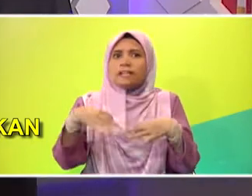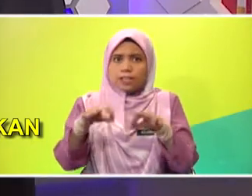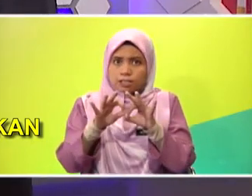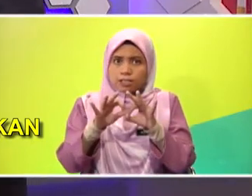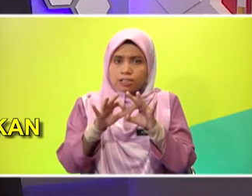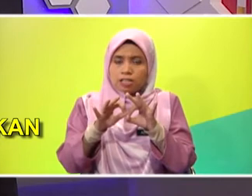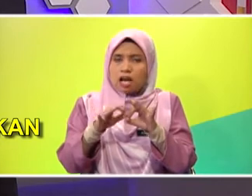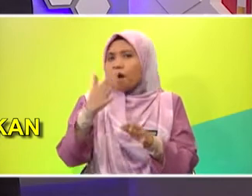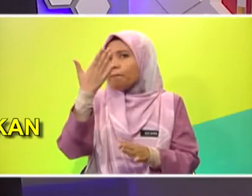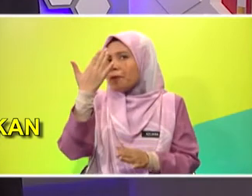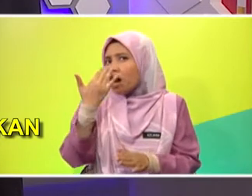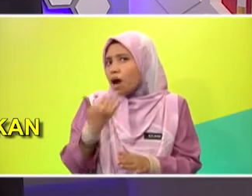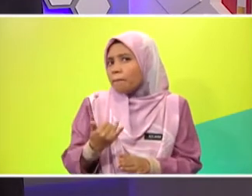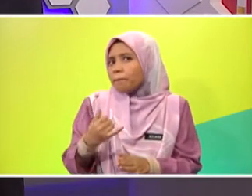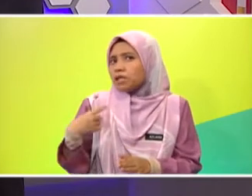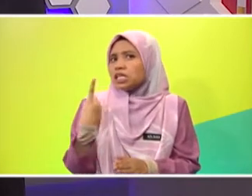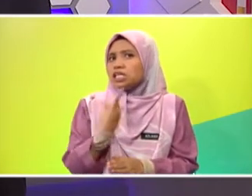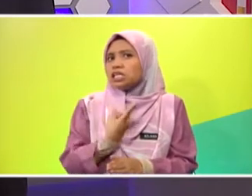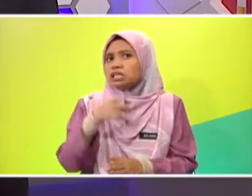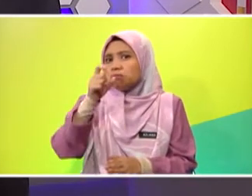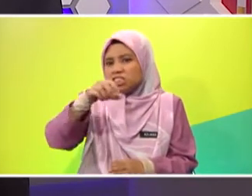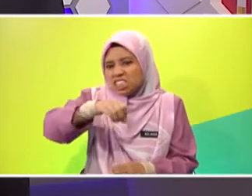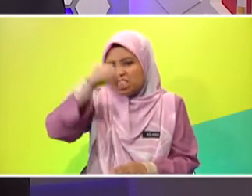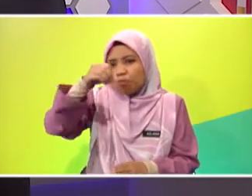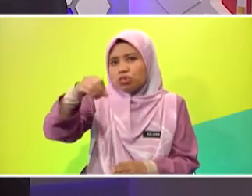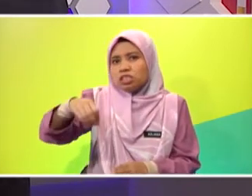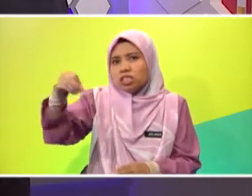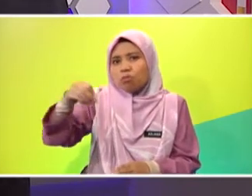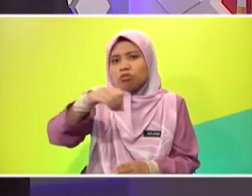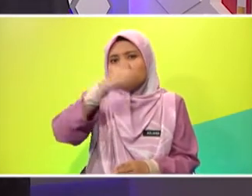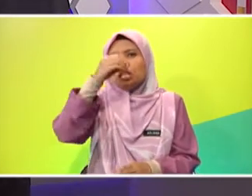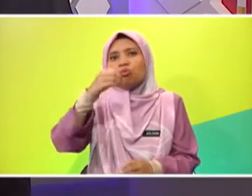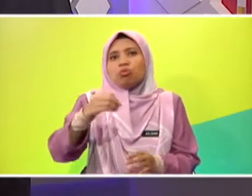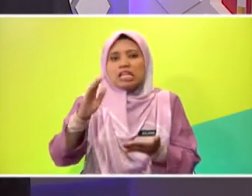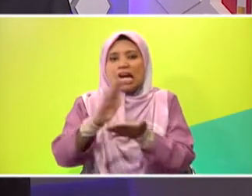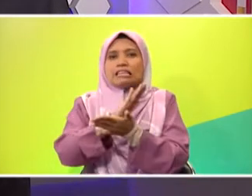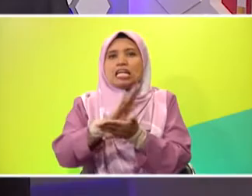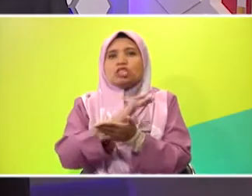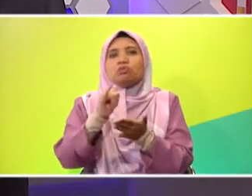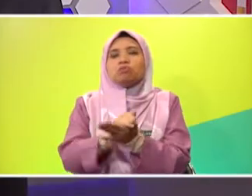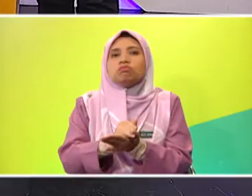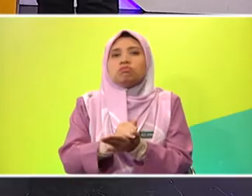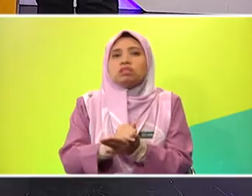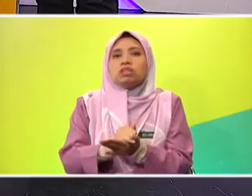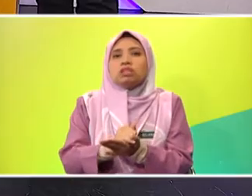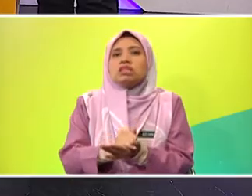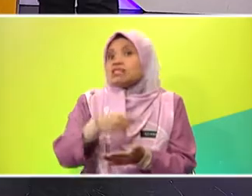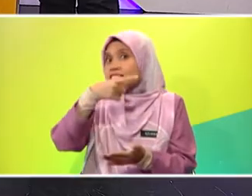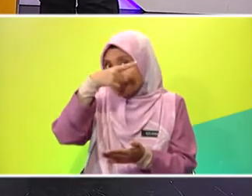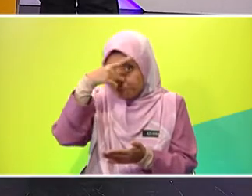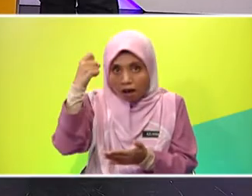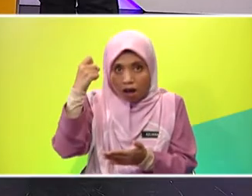apa ciri-ciri muka Lina kita kini cabut cabut cabut mechine Kenapa Ki untuk melawan Karina dan murid di rumah